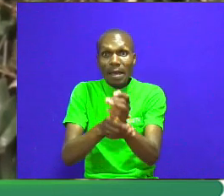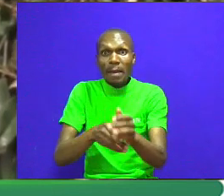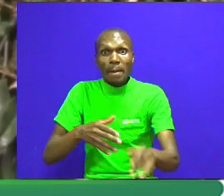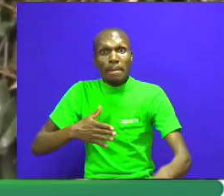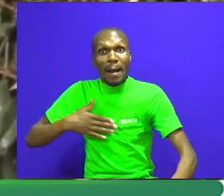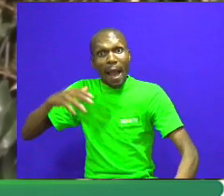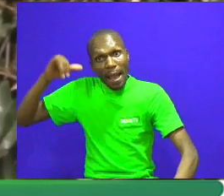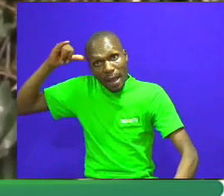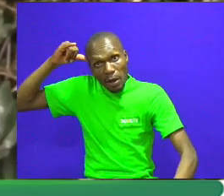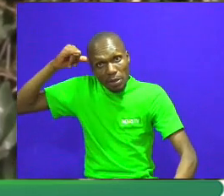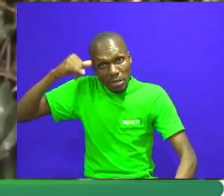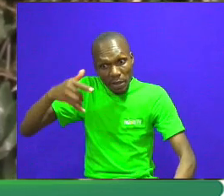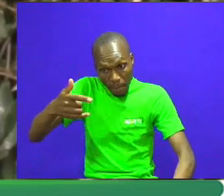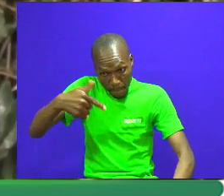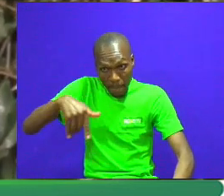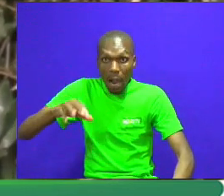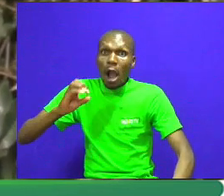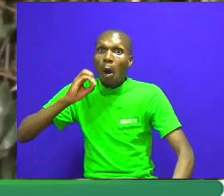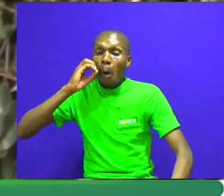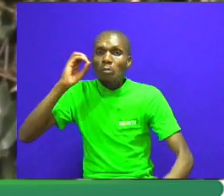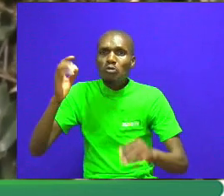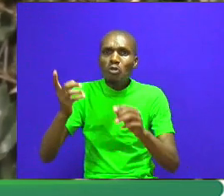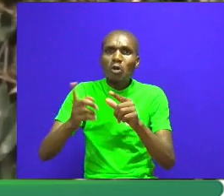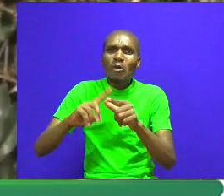na sikarudi na ilibidi